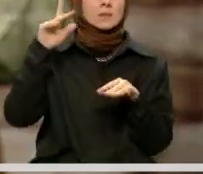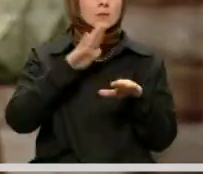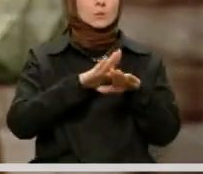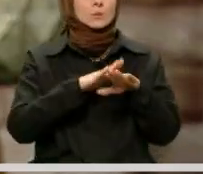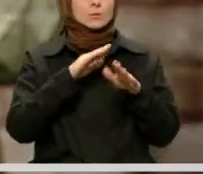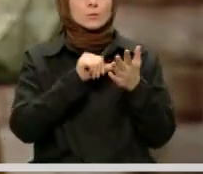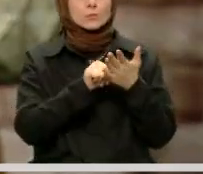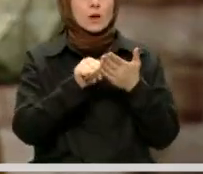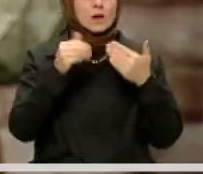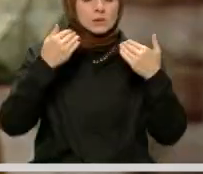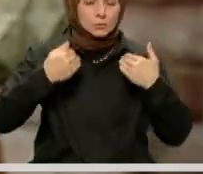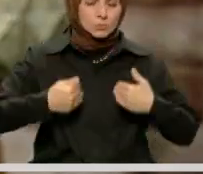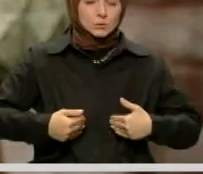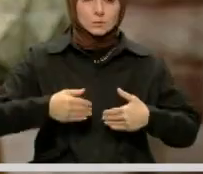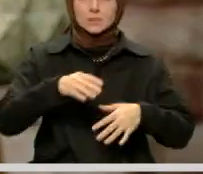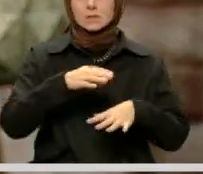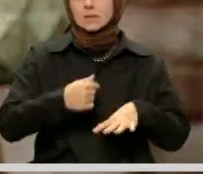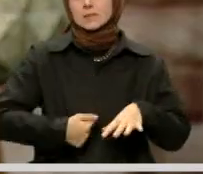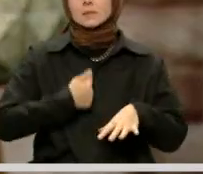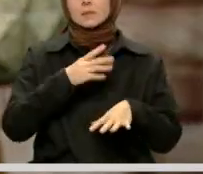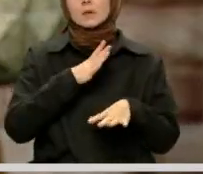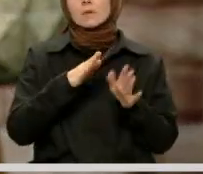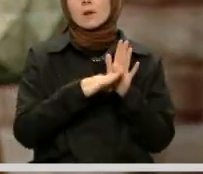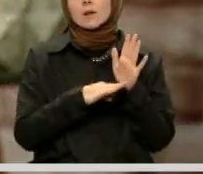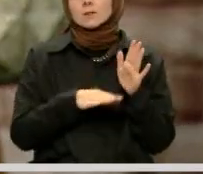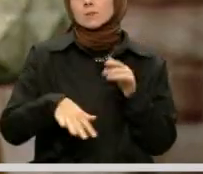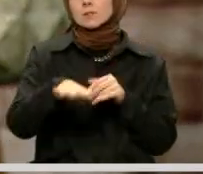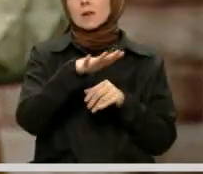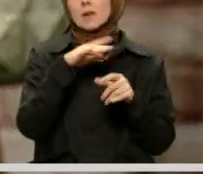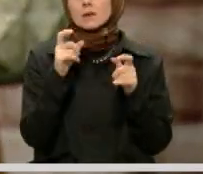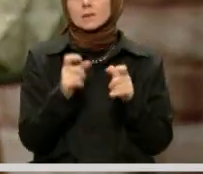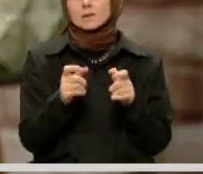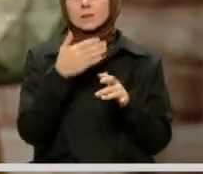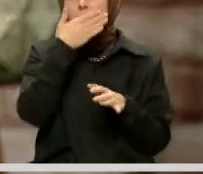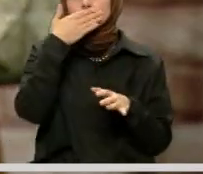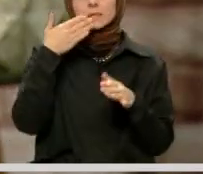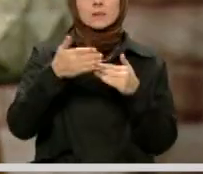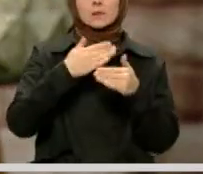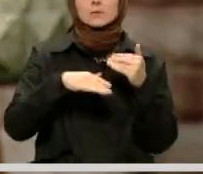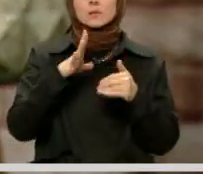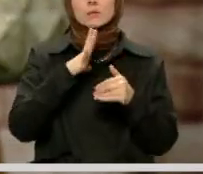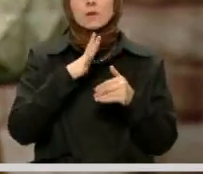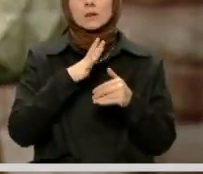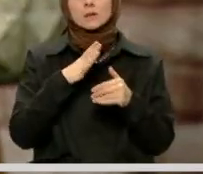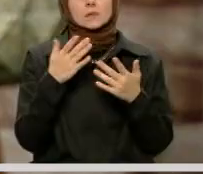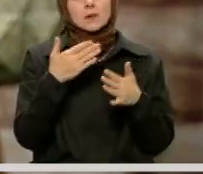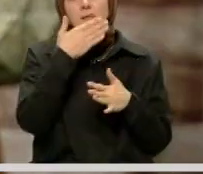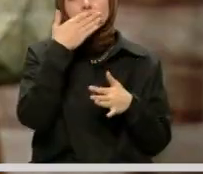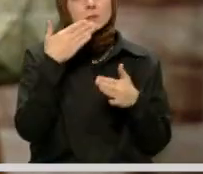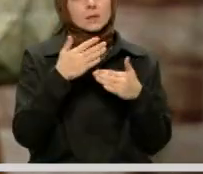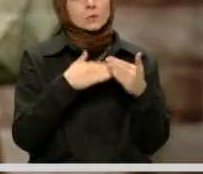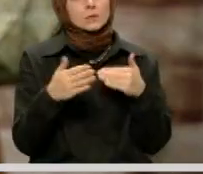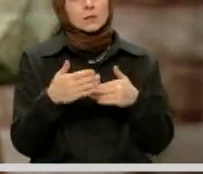hissedişimizdir. O ilahi dokunuşlar hayatımızın her alanında Ramazan'dan önce de vardı. Tabii Ramazan'da daha yoğun bir şekilde var ve biz bunu hissediyoruz